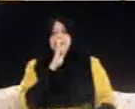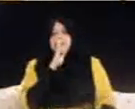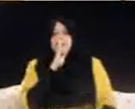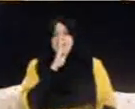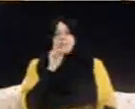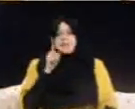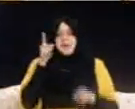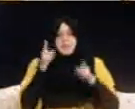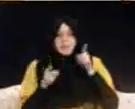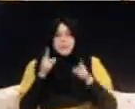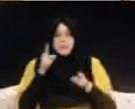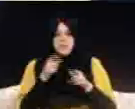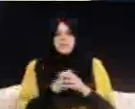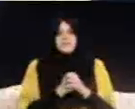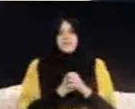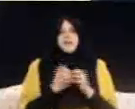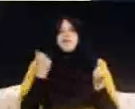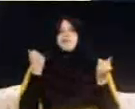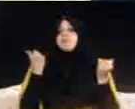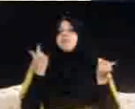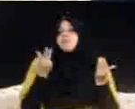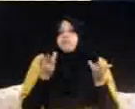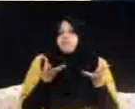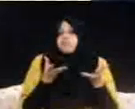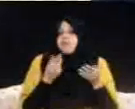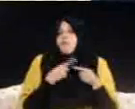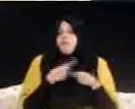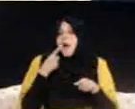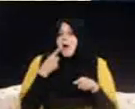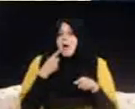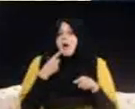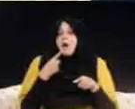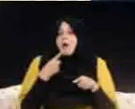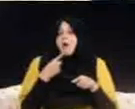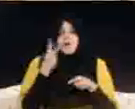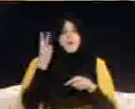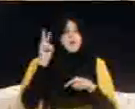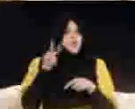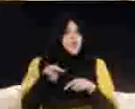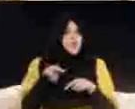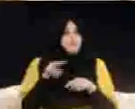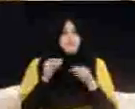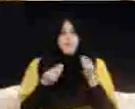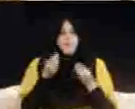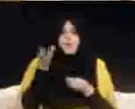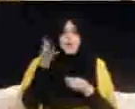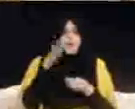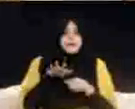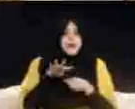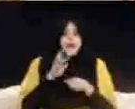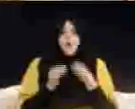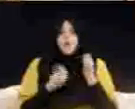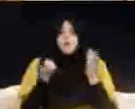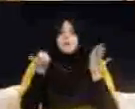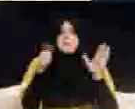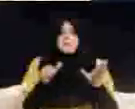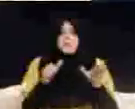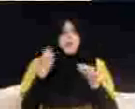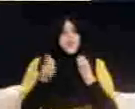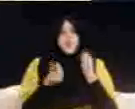مدتها. أما عددها، عدد ركعاتها، ركعتين أو أربعة أو ست ركعات أو